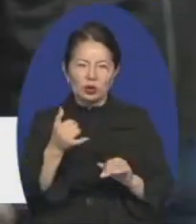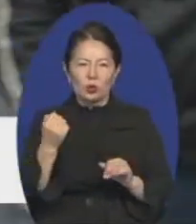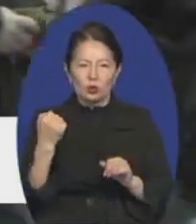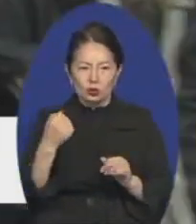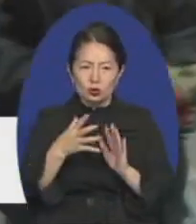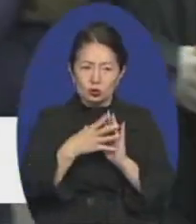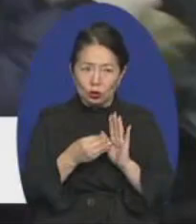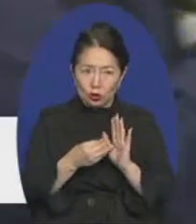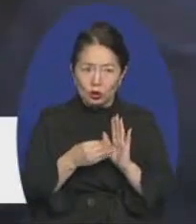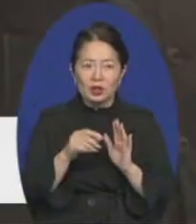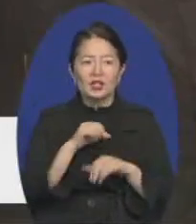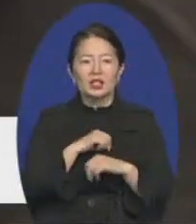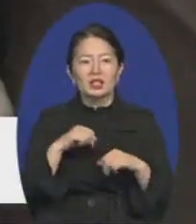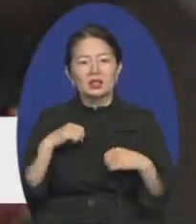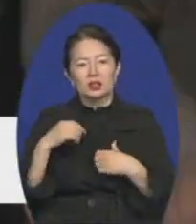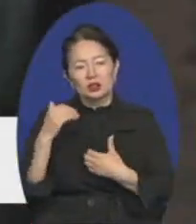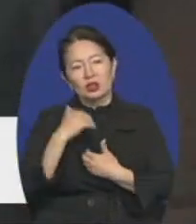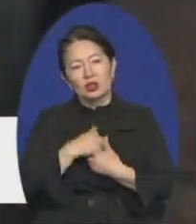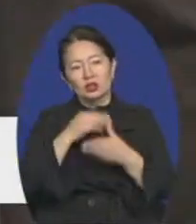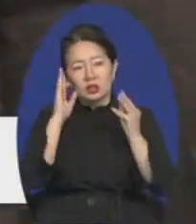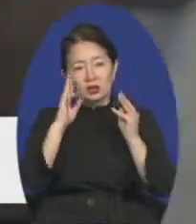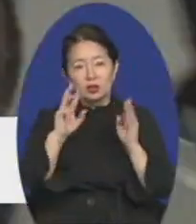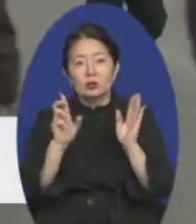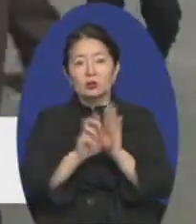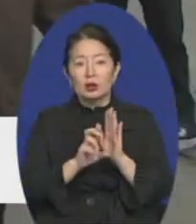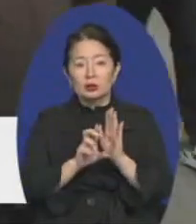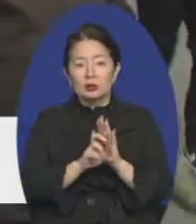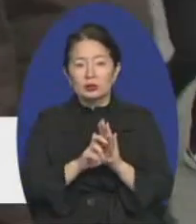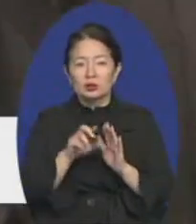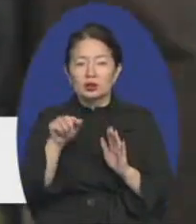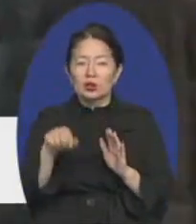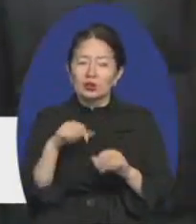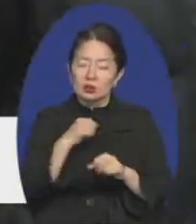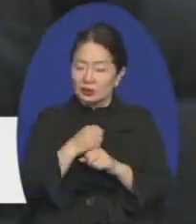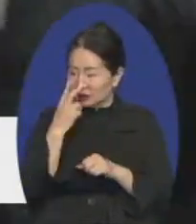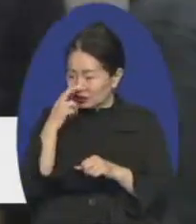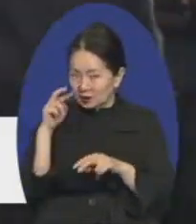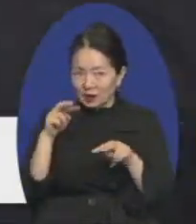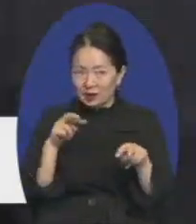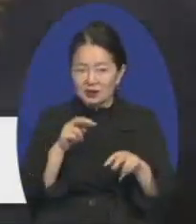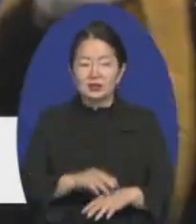үзүүлнэ. За энэ асуудлыг иргэдийн оролцоотой шийдвэрлэх боломжтой нь өнөөдрийн үйл ажиллагаанаас харагдаж байна.